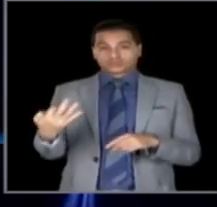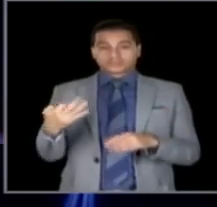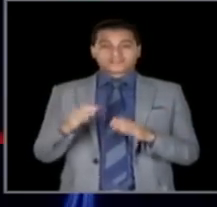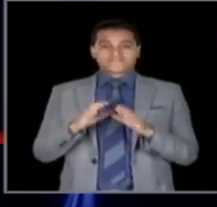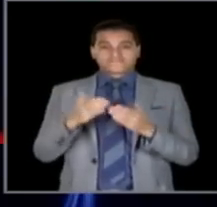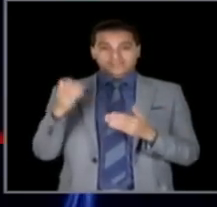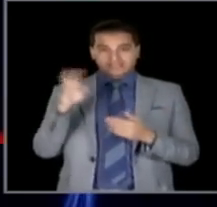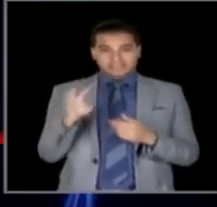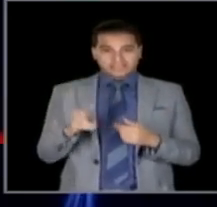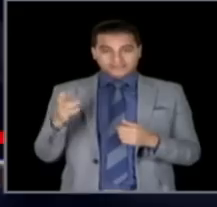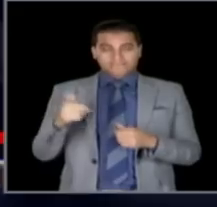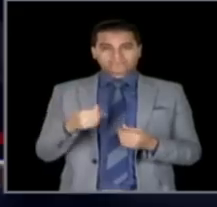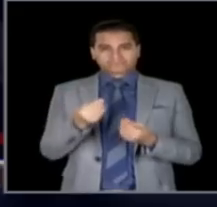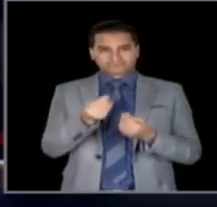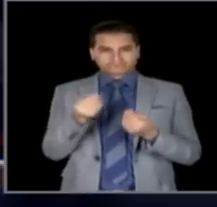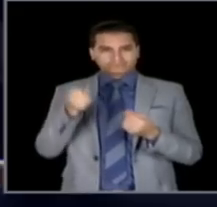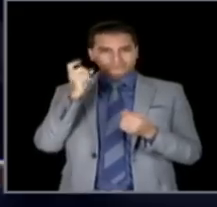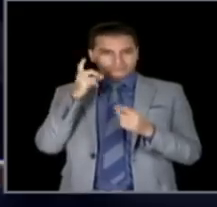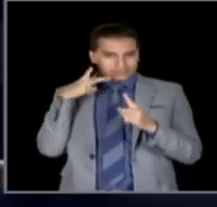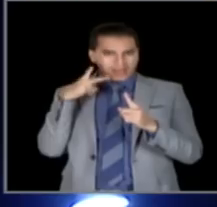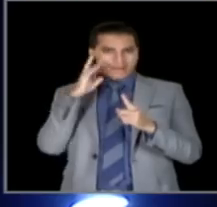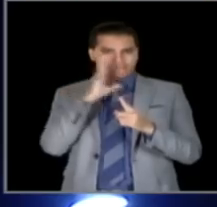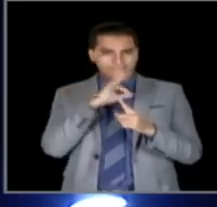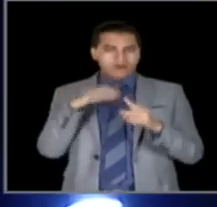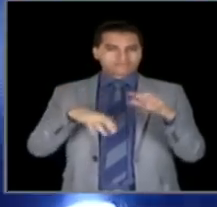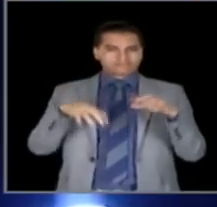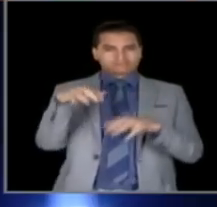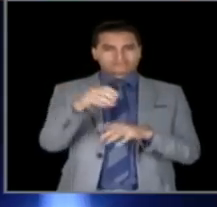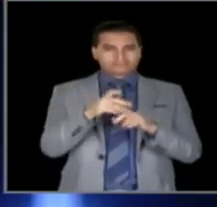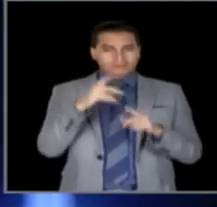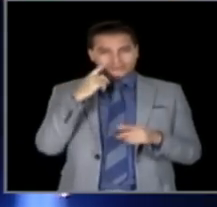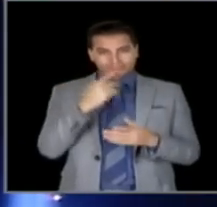35 إني. لوحات ومعالم، والسؤال هو: